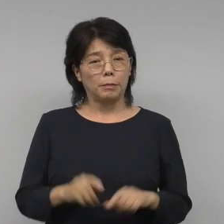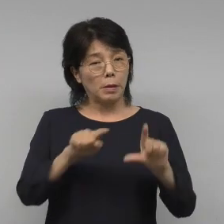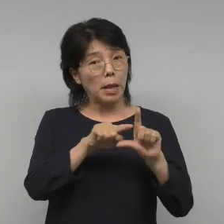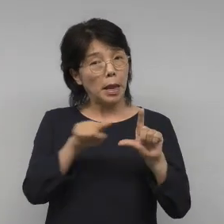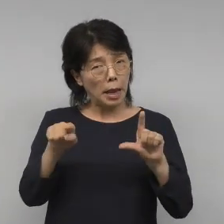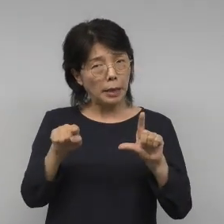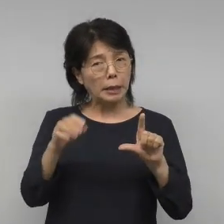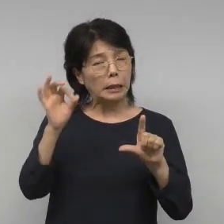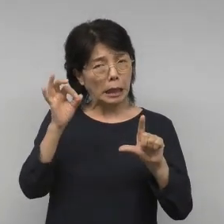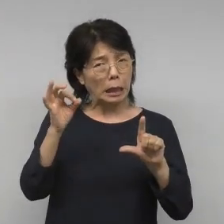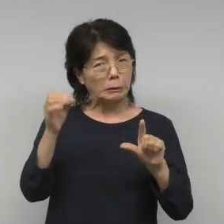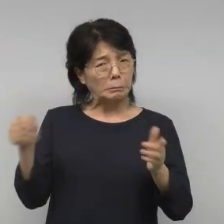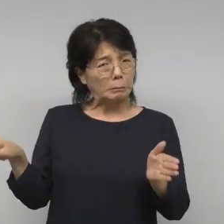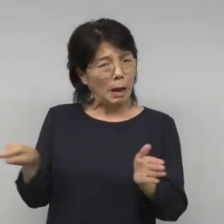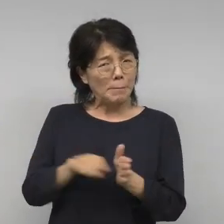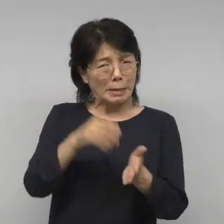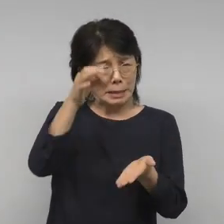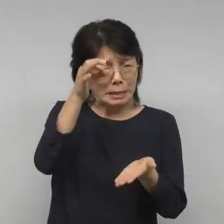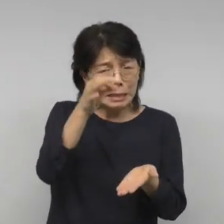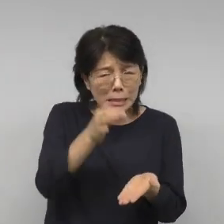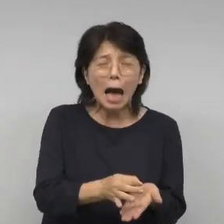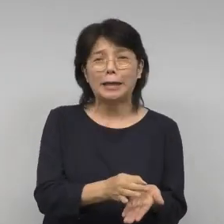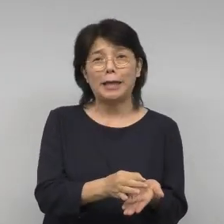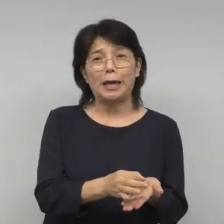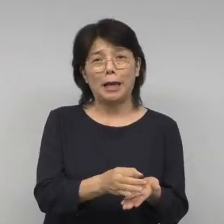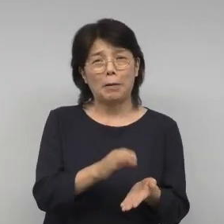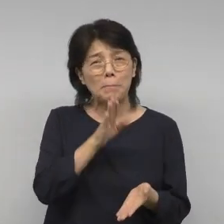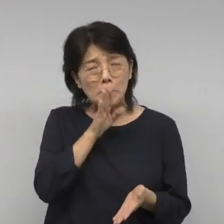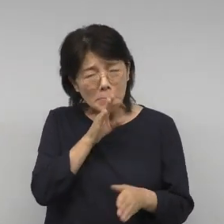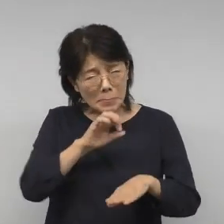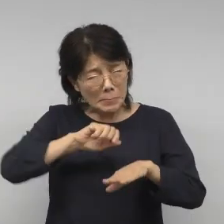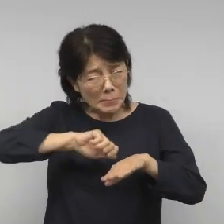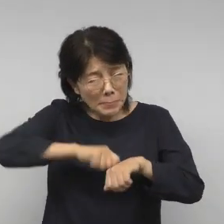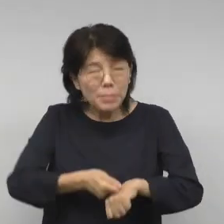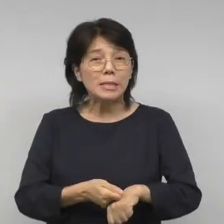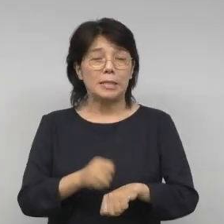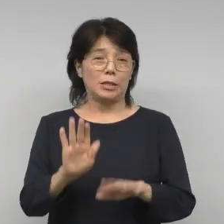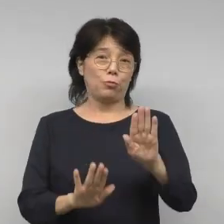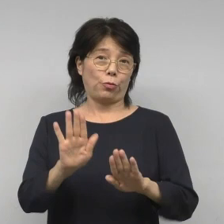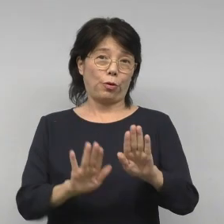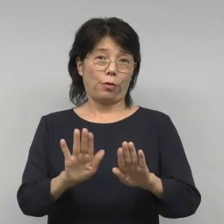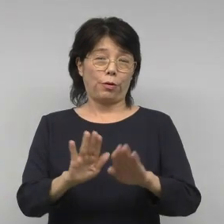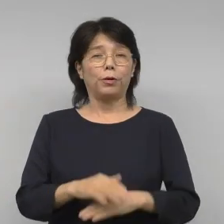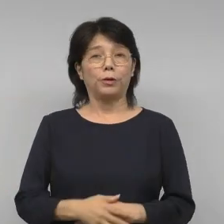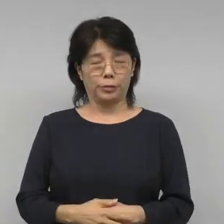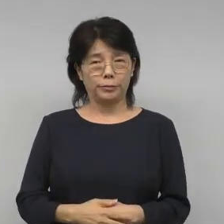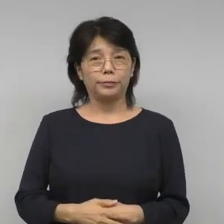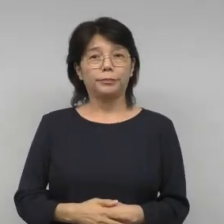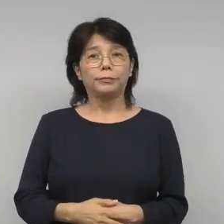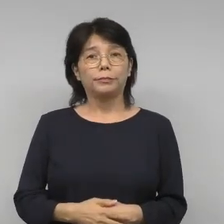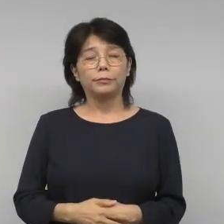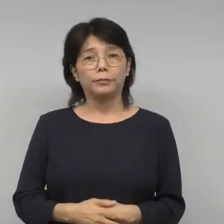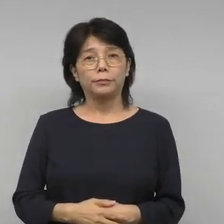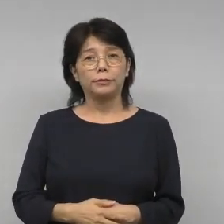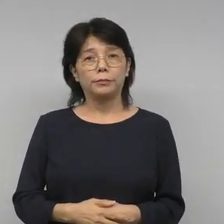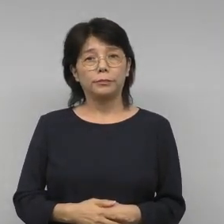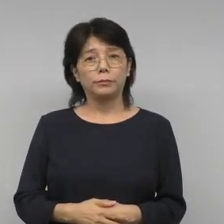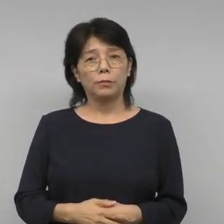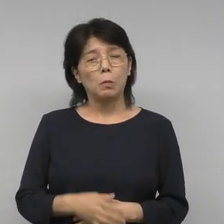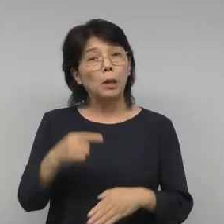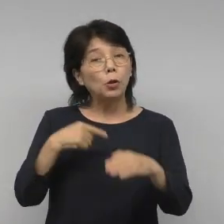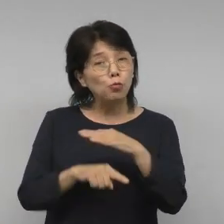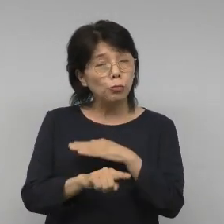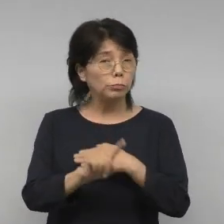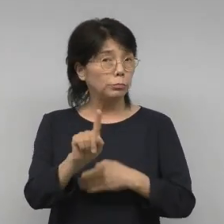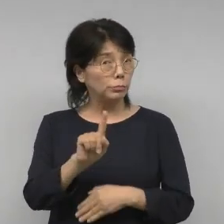価格が過去最低という非常に厳しい取引状況なのかなというふうに象徴しています。まあ、その要因といたし